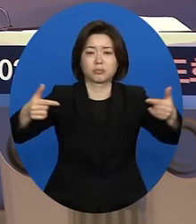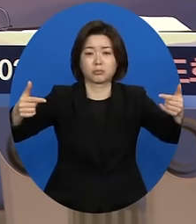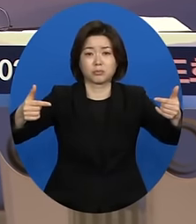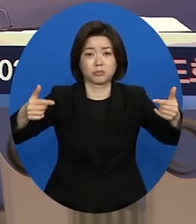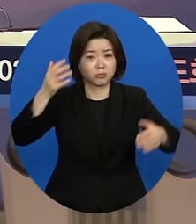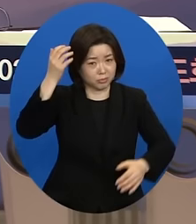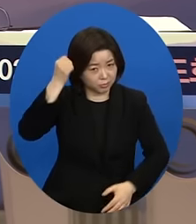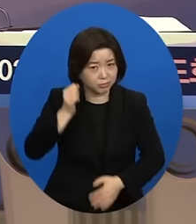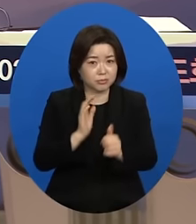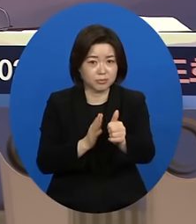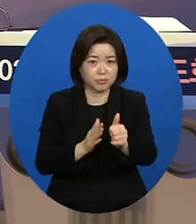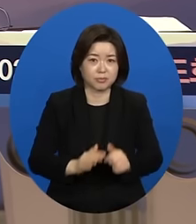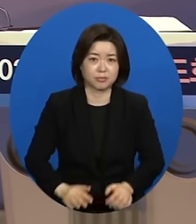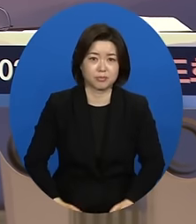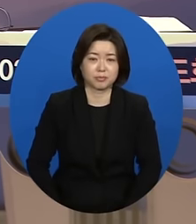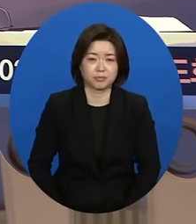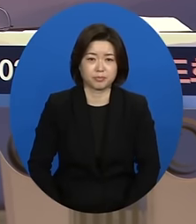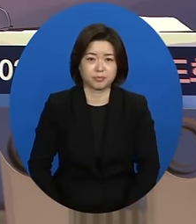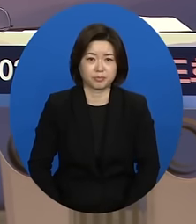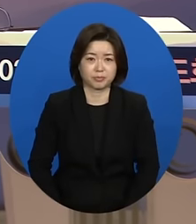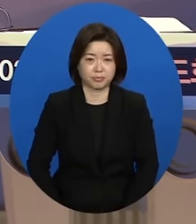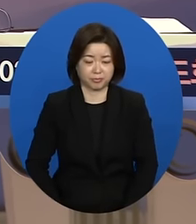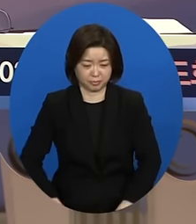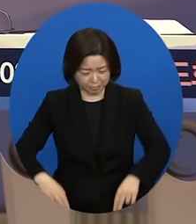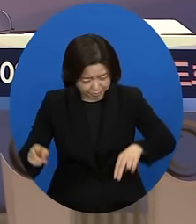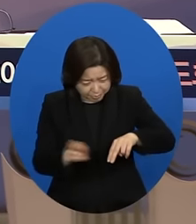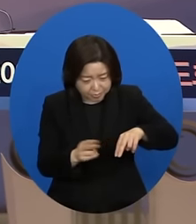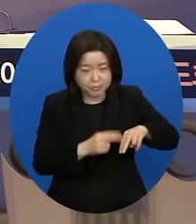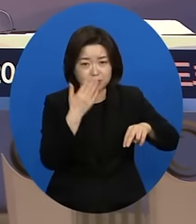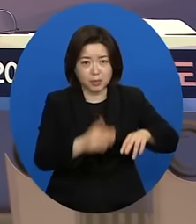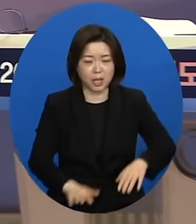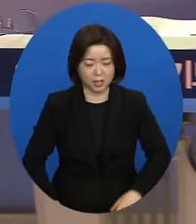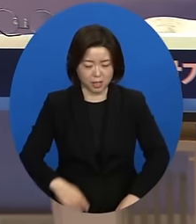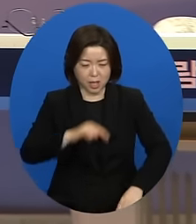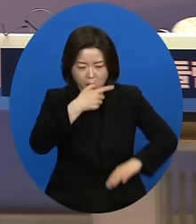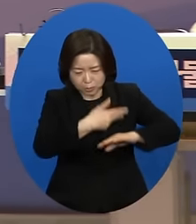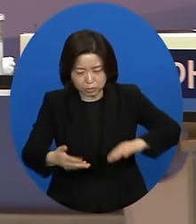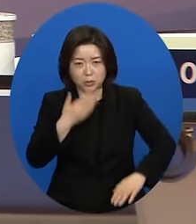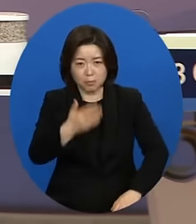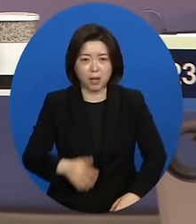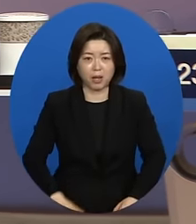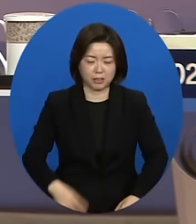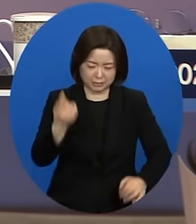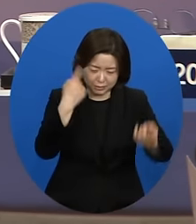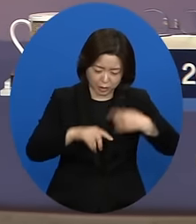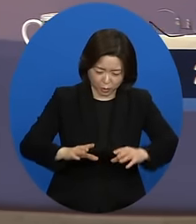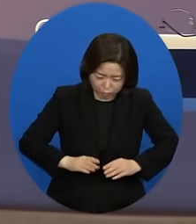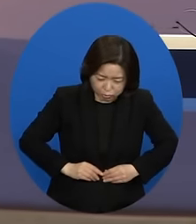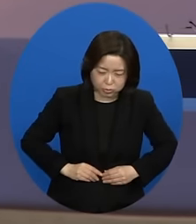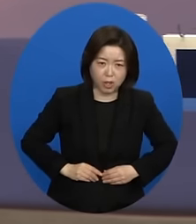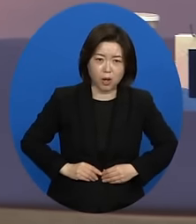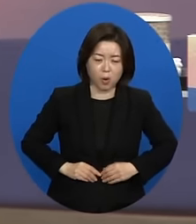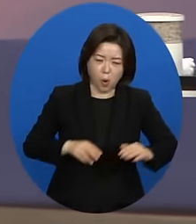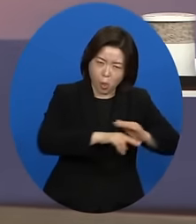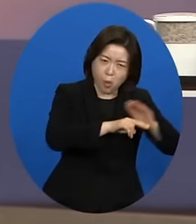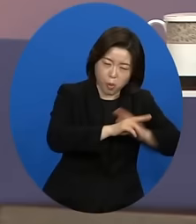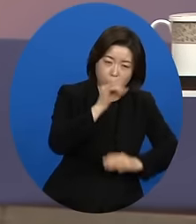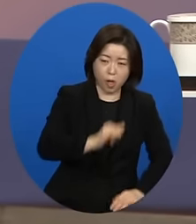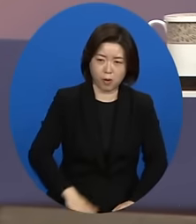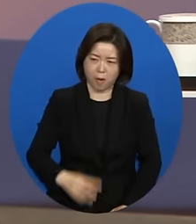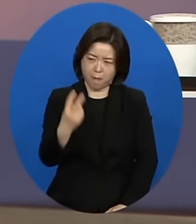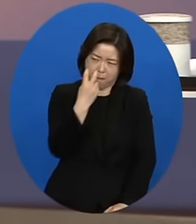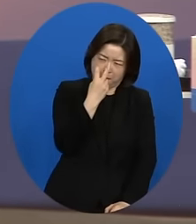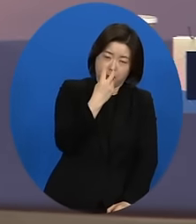합니다. 매는 맞아요. 피 흘려요. 굶어요. 쫓겨다녀요.